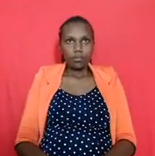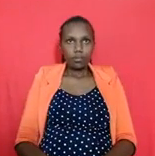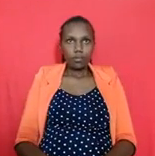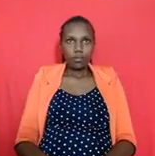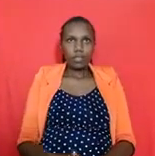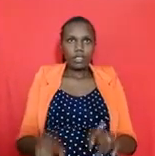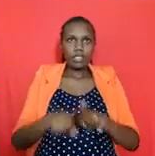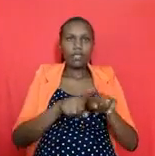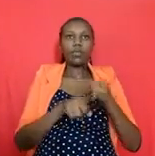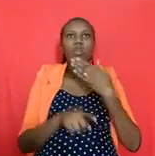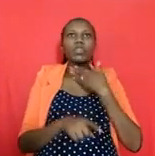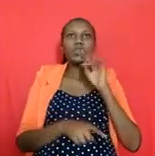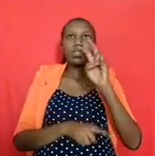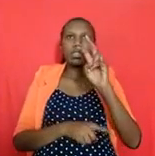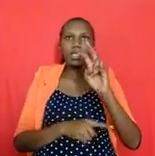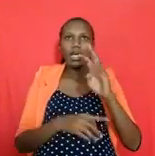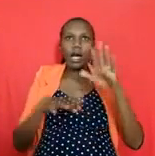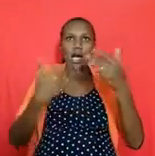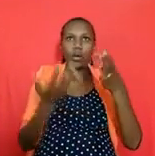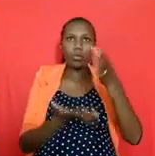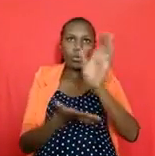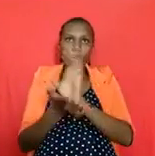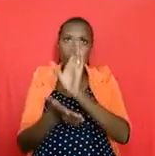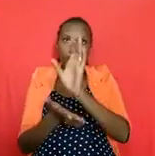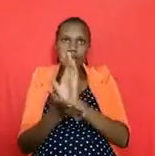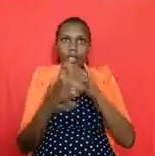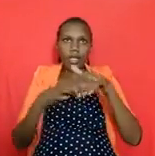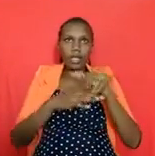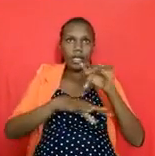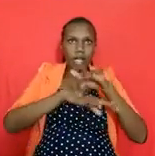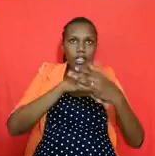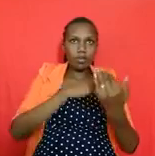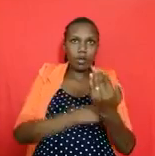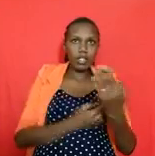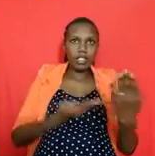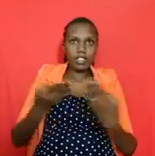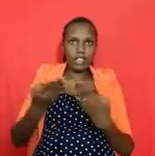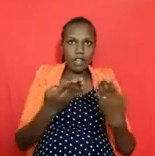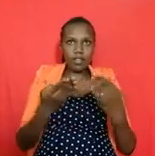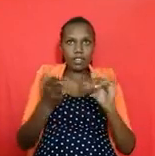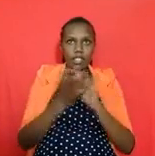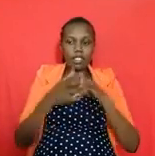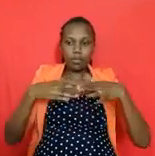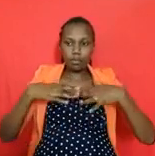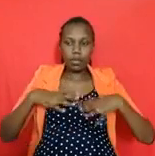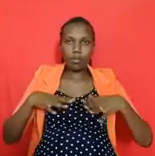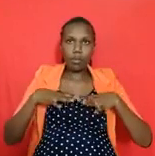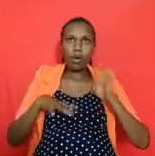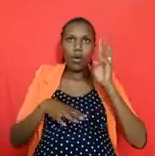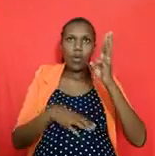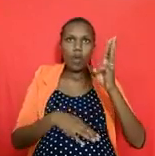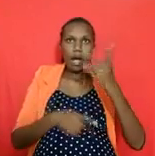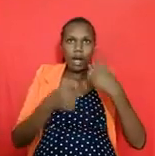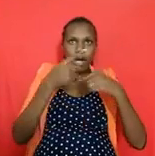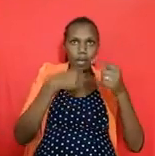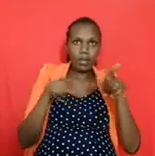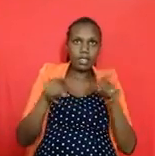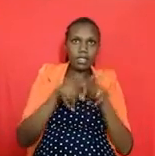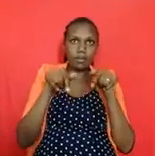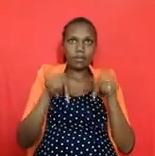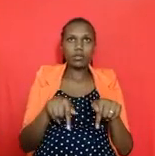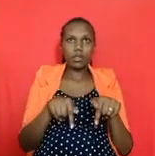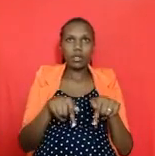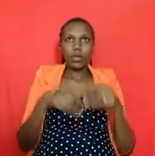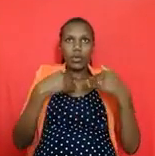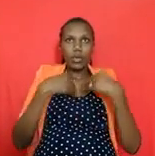ni tukwenda kuona mihothi uria mwahothire thiini wa the morning service iria andu monganite uguo tunganite